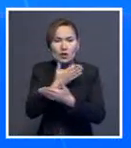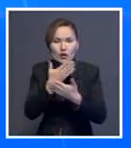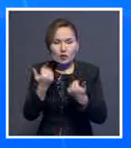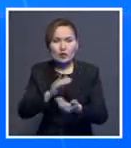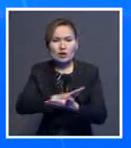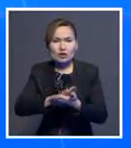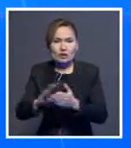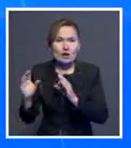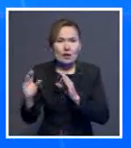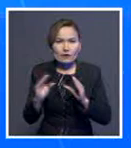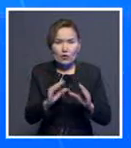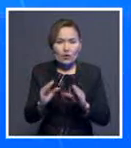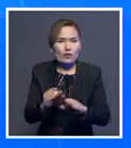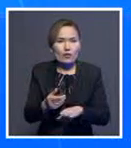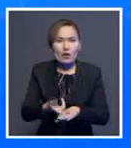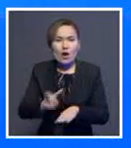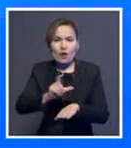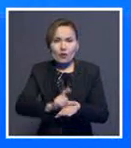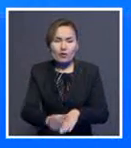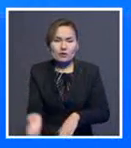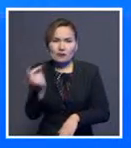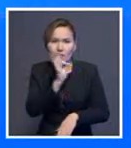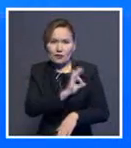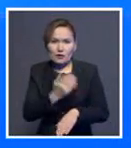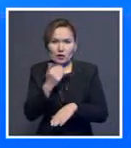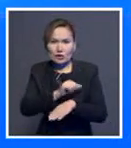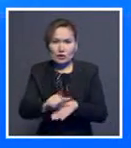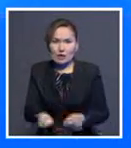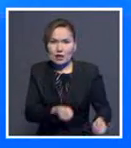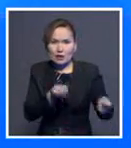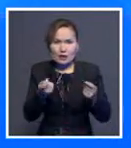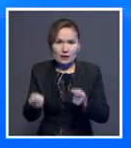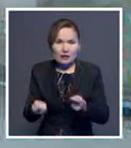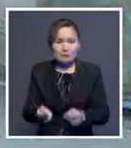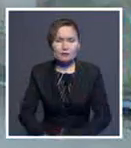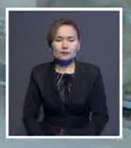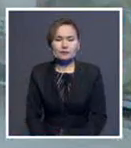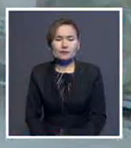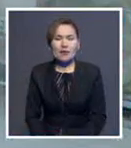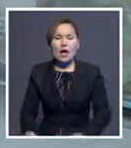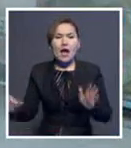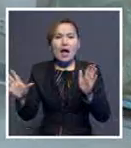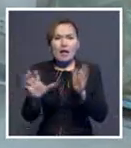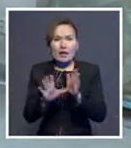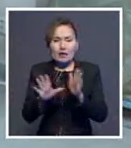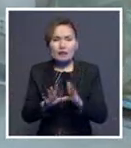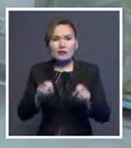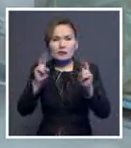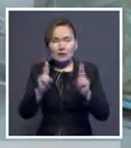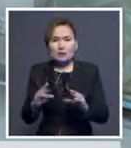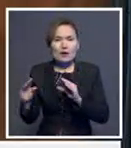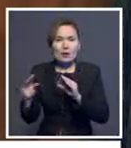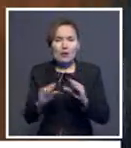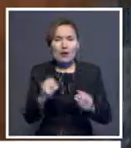артқан автокөліктің өзге де ерекшеліктері туралы әріптесім Райгүл Еншібай айтады. Электр қуат арқылы жүретін алғашқы